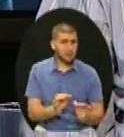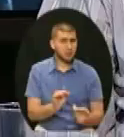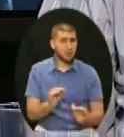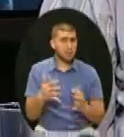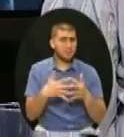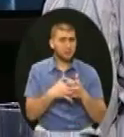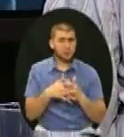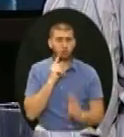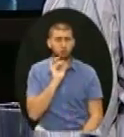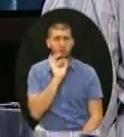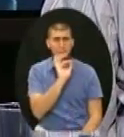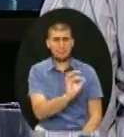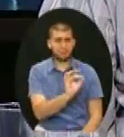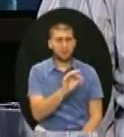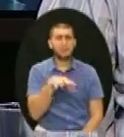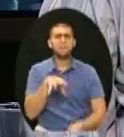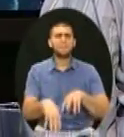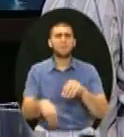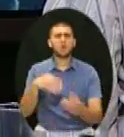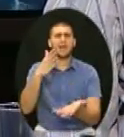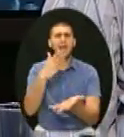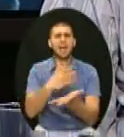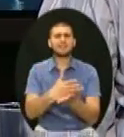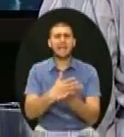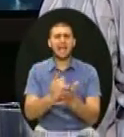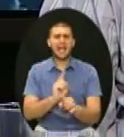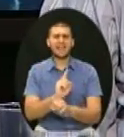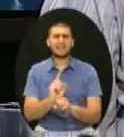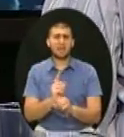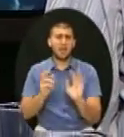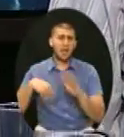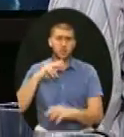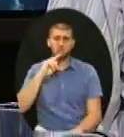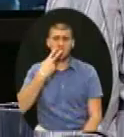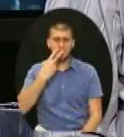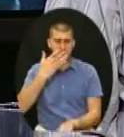בארצות הברית, בחירות אמצע הקדנציה. כאילו, אחרי שנתיים.